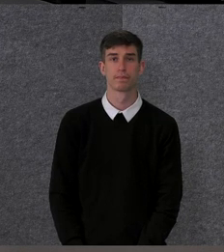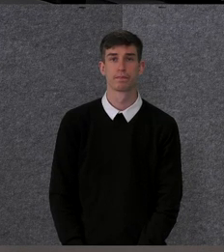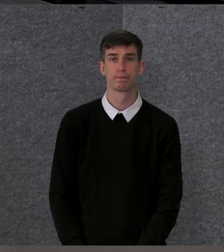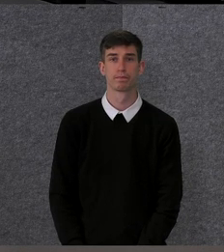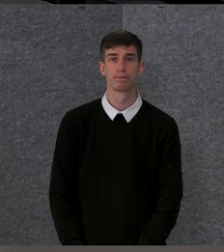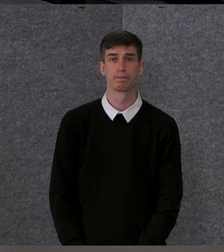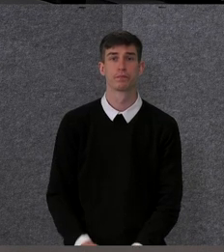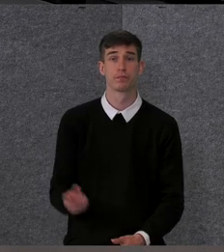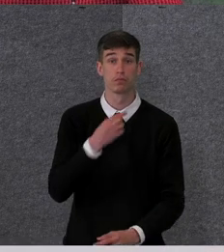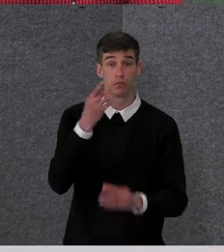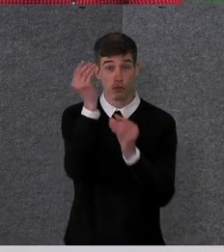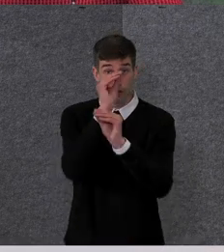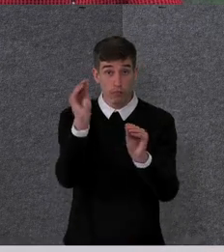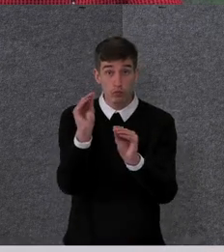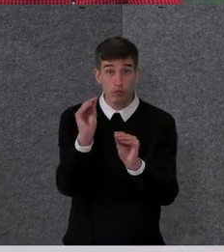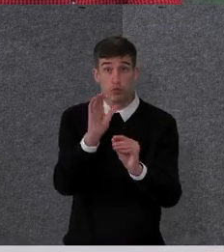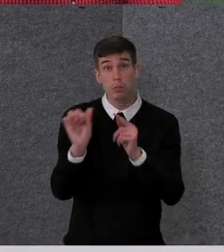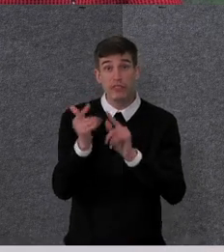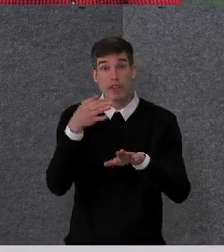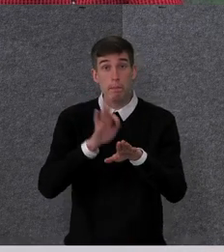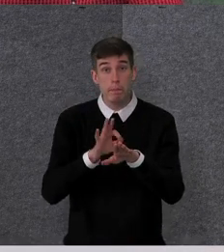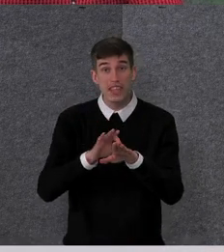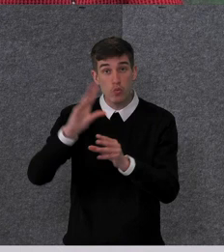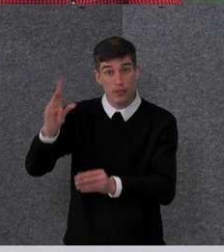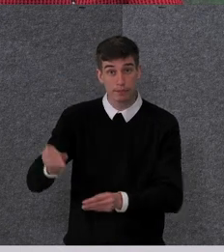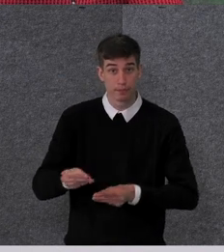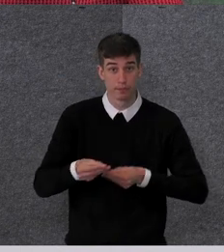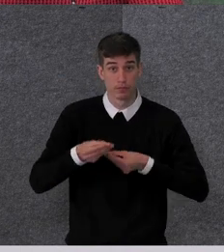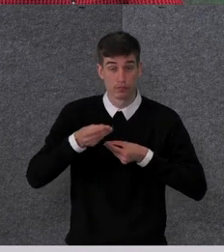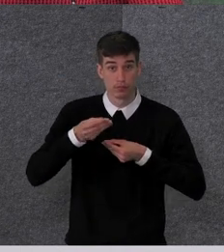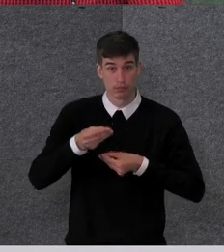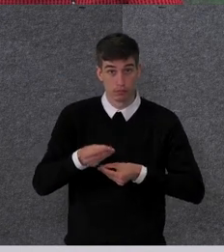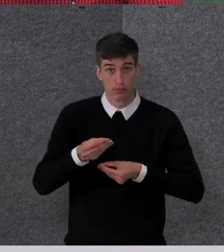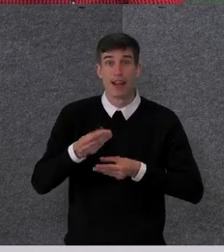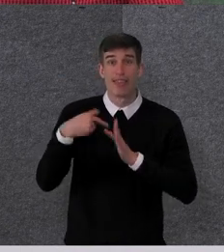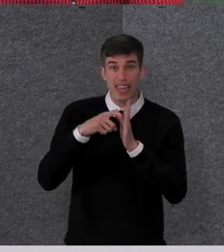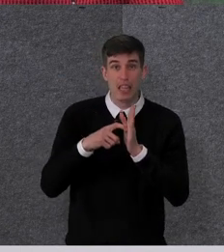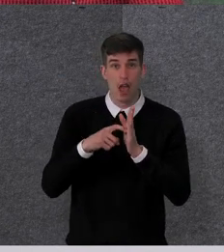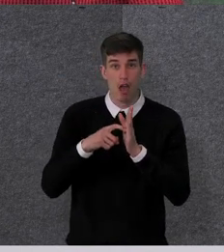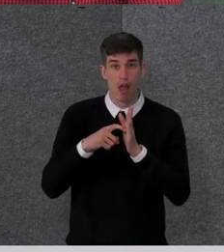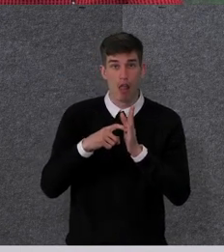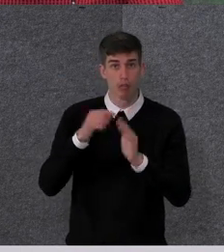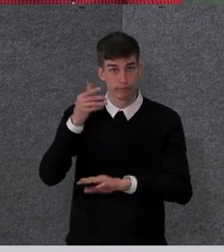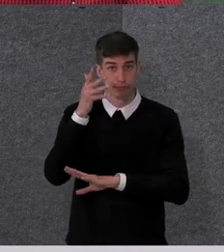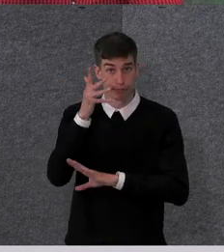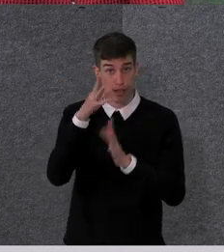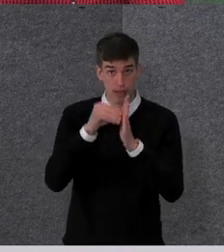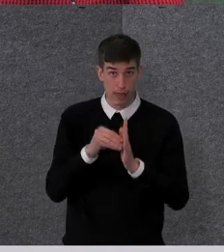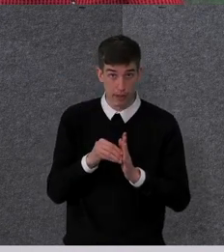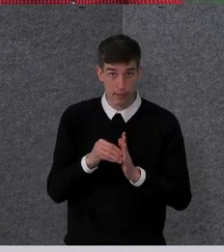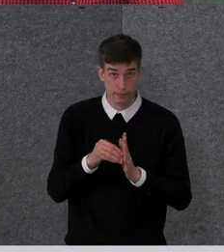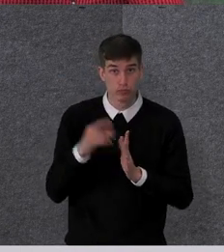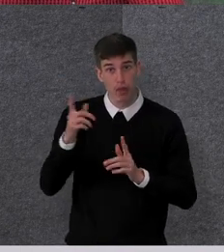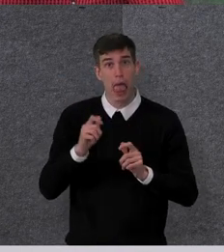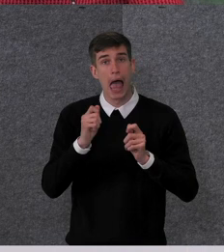Kurzer Zwischenstand von uns. Es wird jetzt einige Minuten dauern, bis wir den Antragsteller hier digital zugeschaltet bekommen, damit er